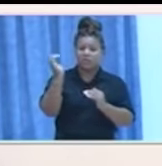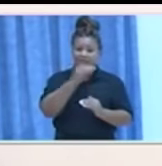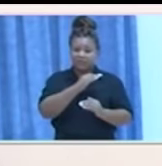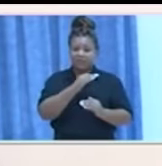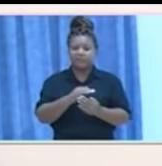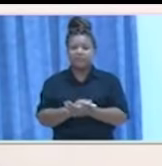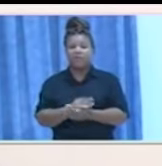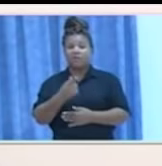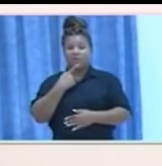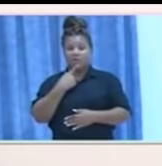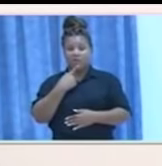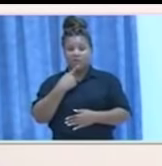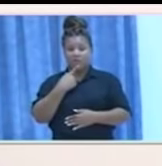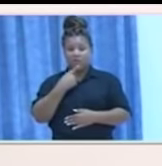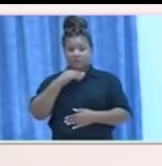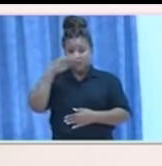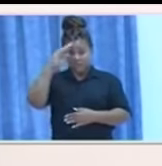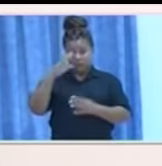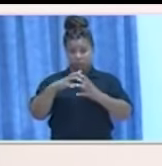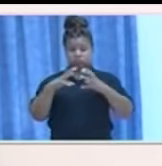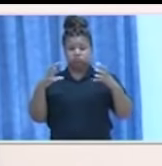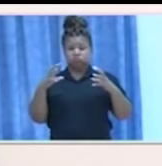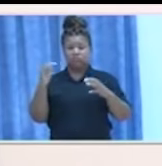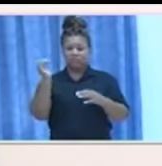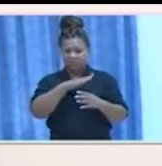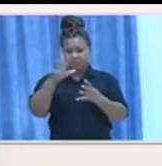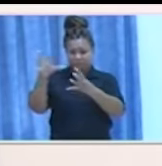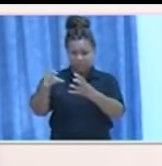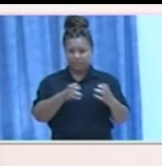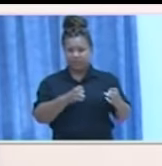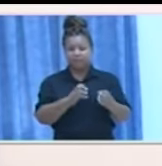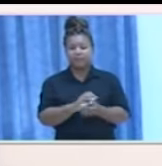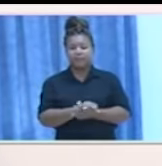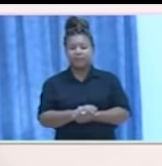ont pas rien de normal dans le ward là-bas, dans le family hospital.